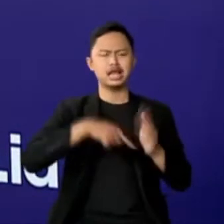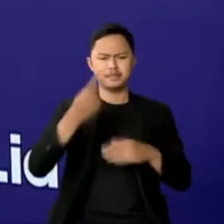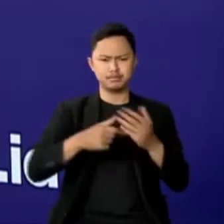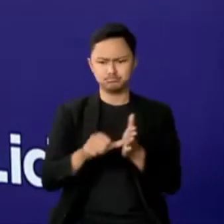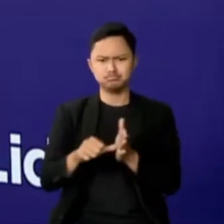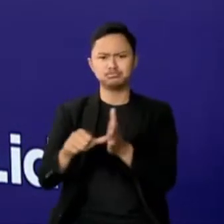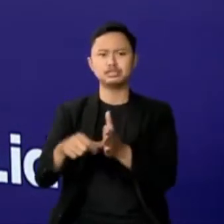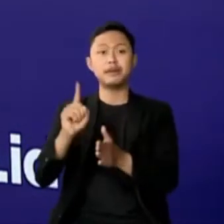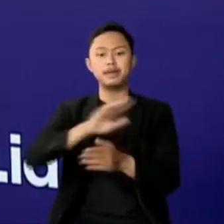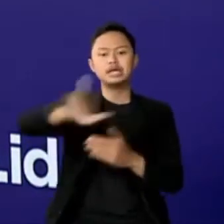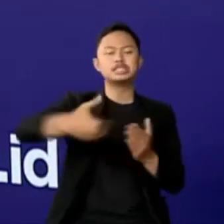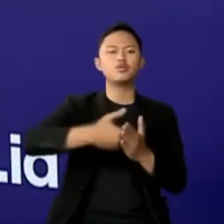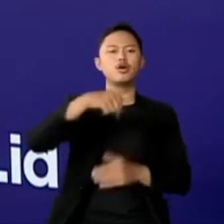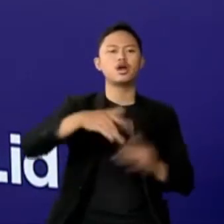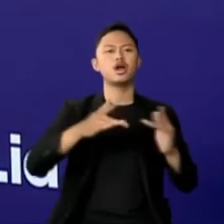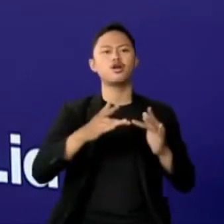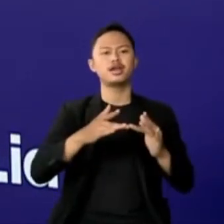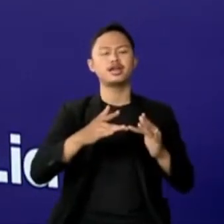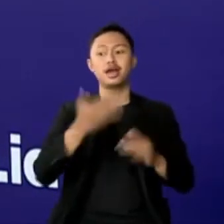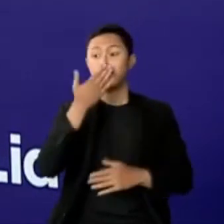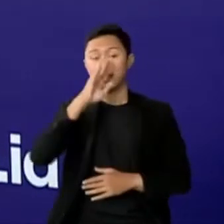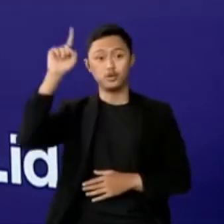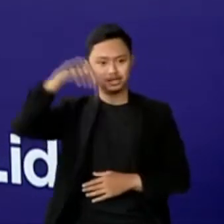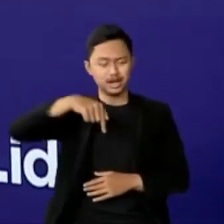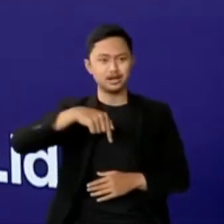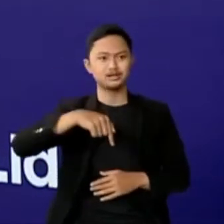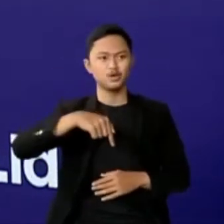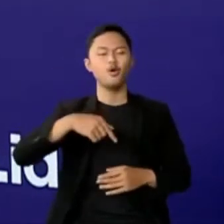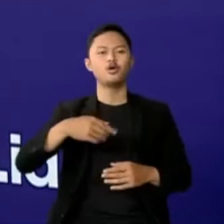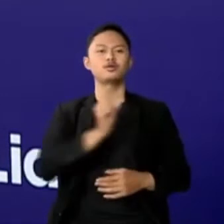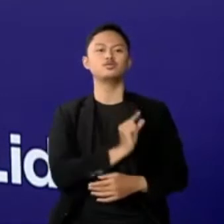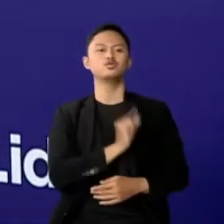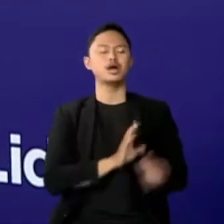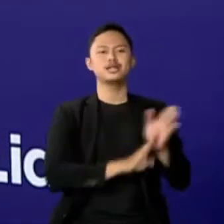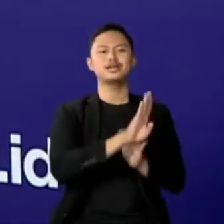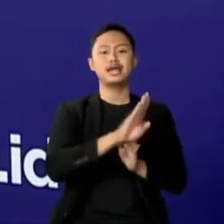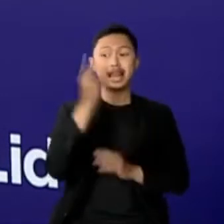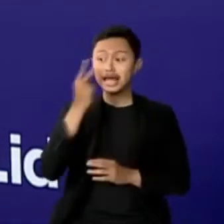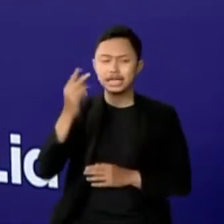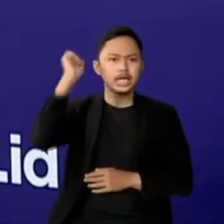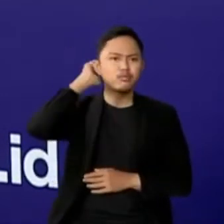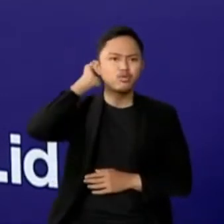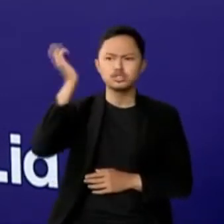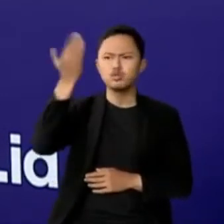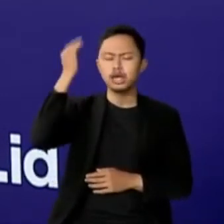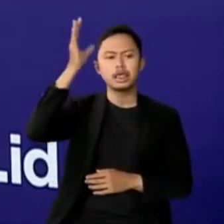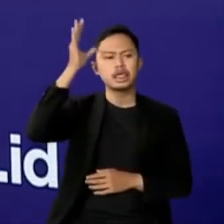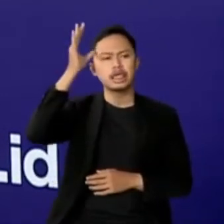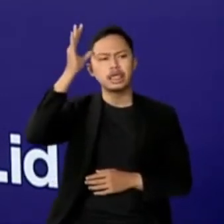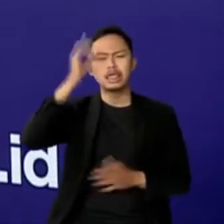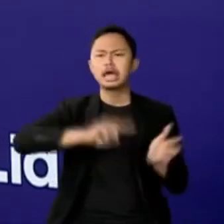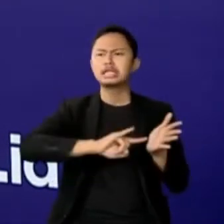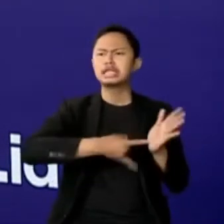pandemi ini semuanya online Alhamdulillah Prof peningkatannya tinggi jadi sekarang ibu-ibu yang tadinya gaptek belajar